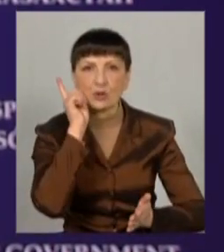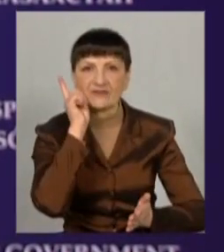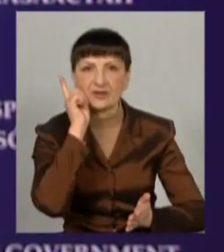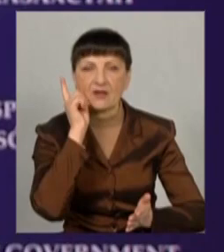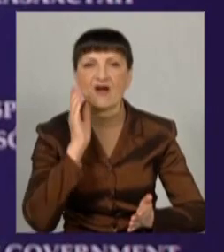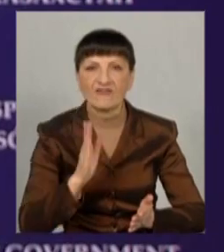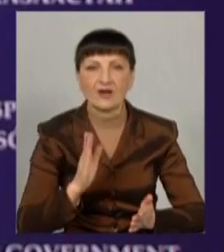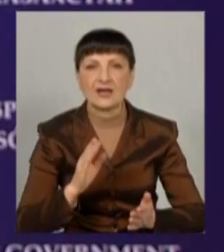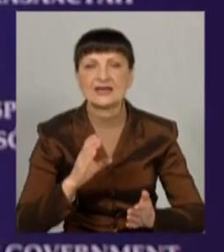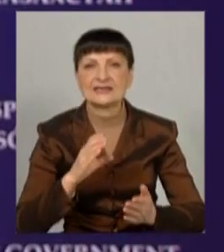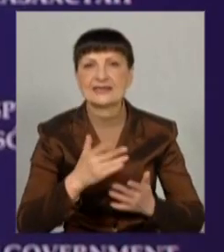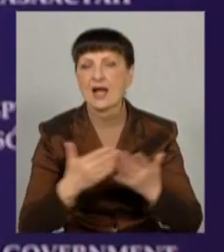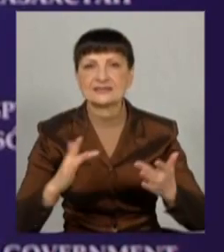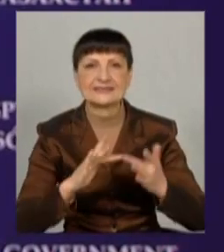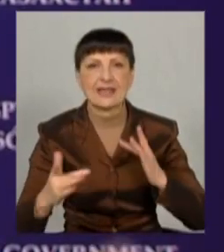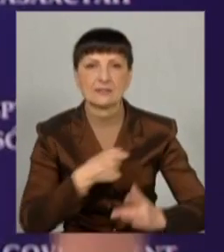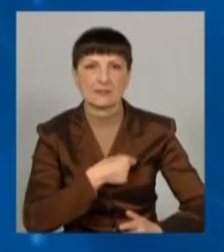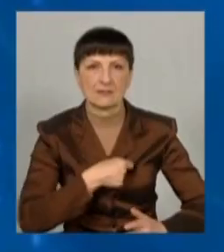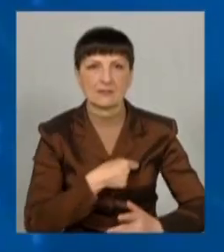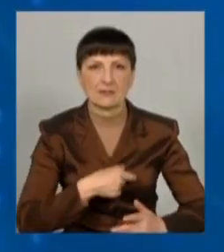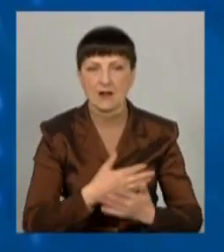в сетях мобильных операторов.